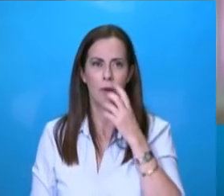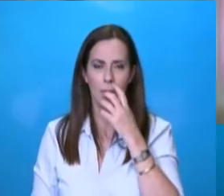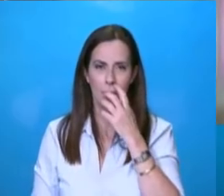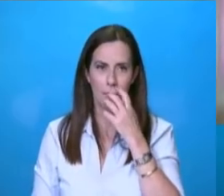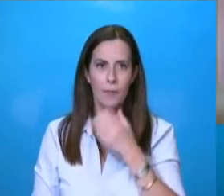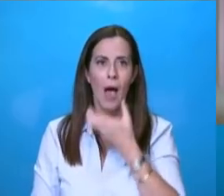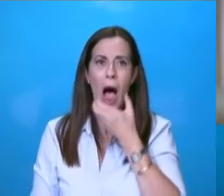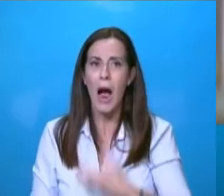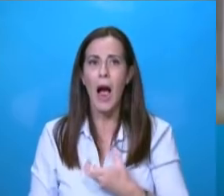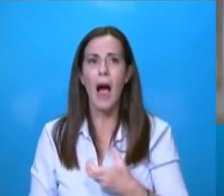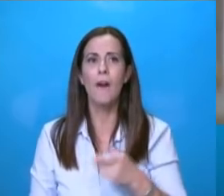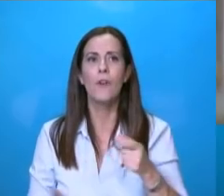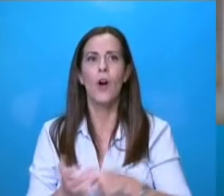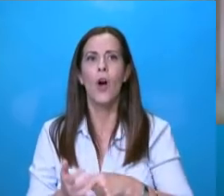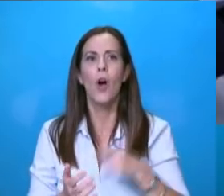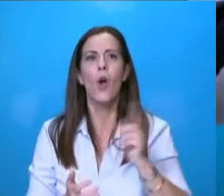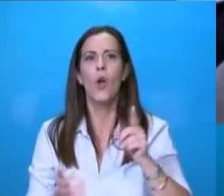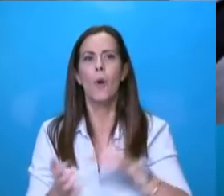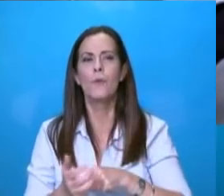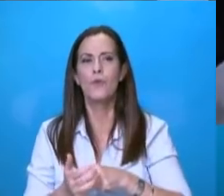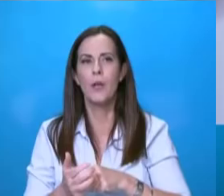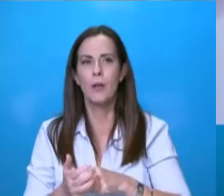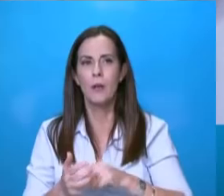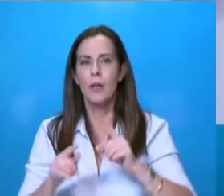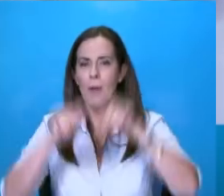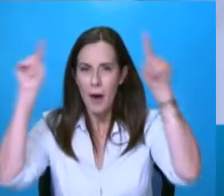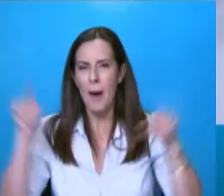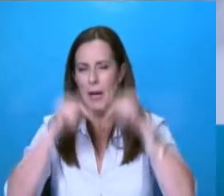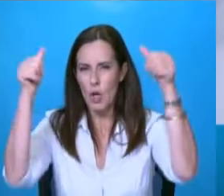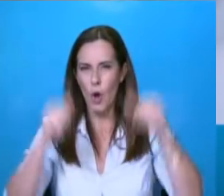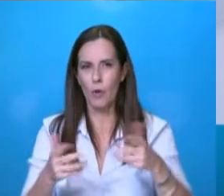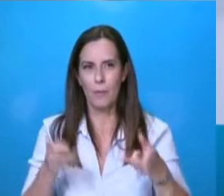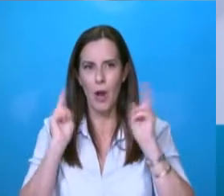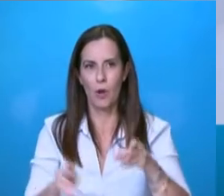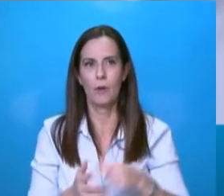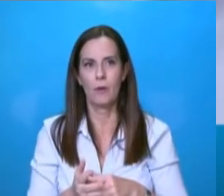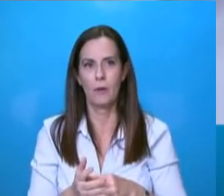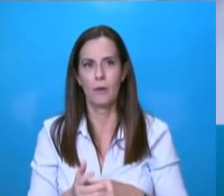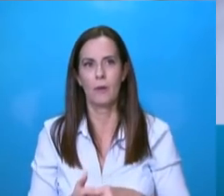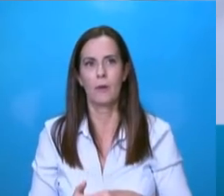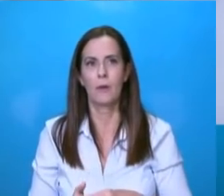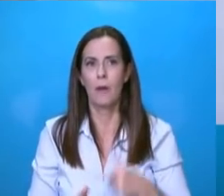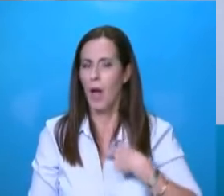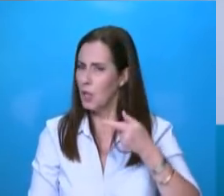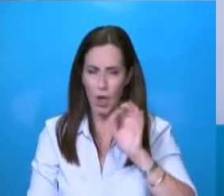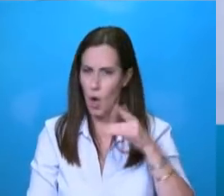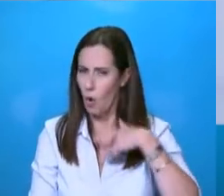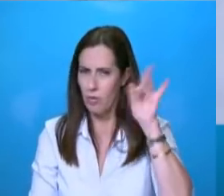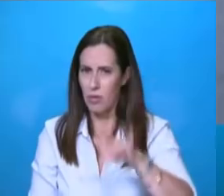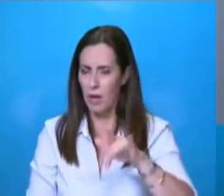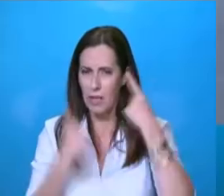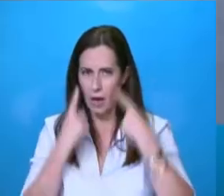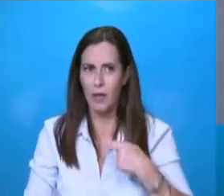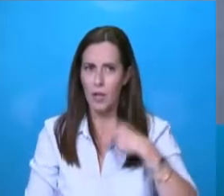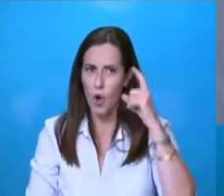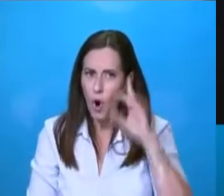רב לא נועד בשביל לתלות אותו בחלון ערב בחירות, או על כביש איילון. אדם שלא מתריס נגד הציבור החרדי. אני לא מתריס נגד הציבור החרדי. אני